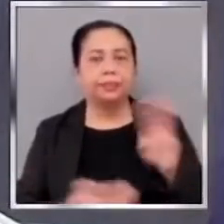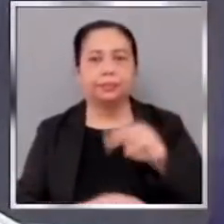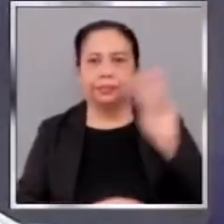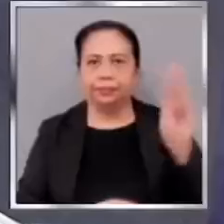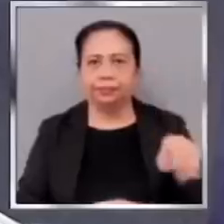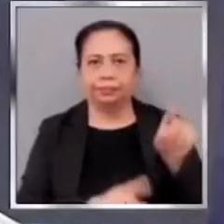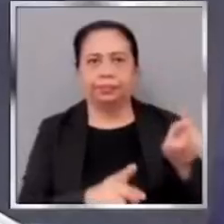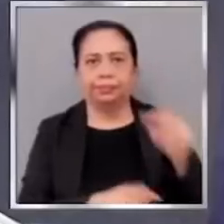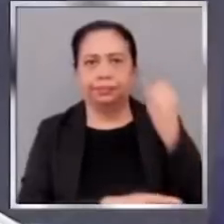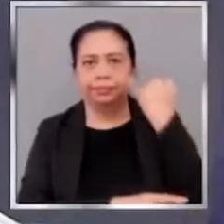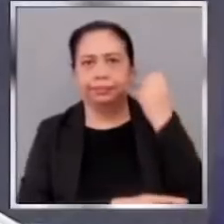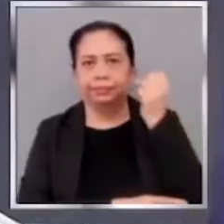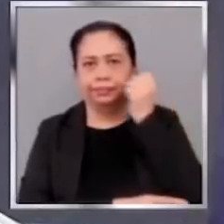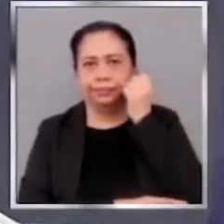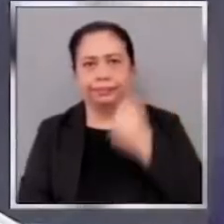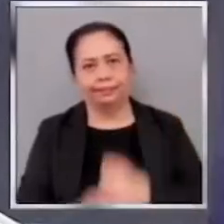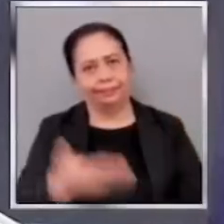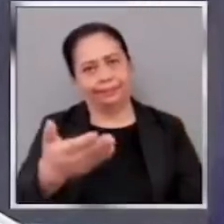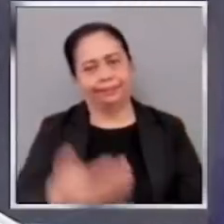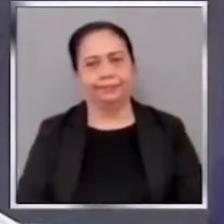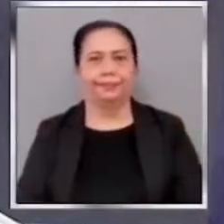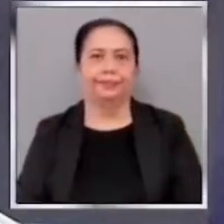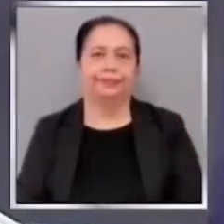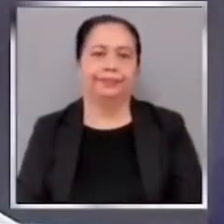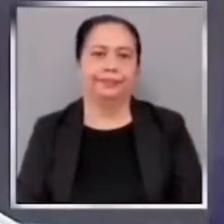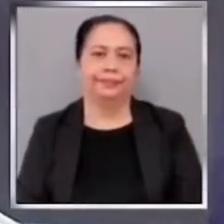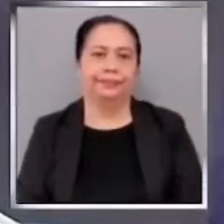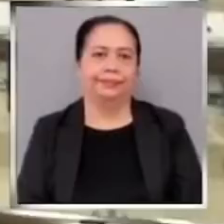Jamie Santos. Jamie.